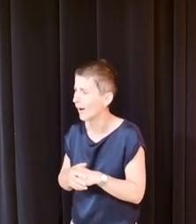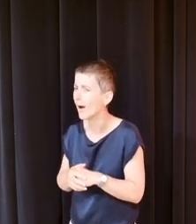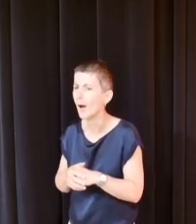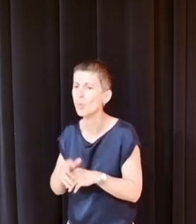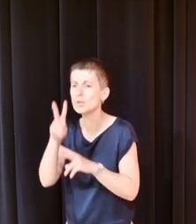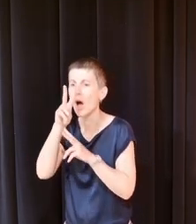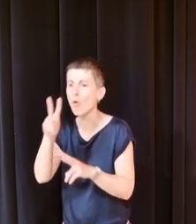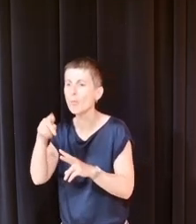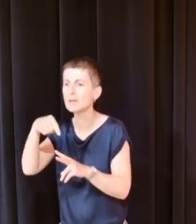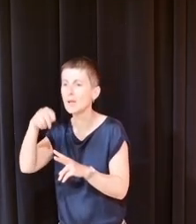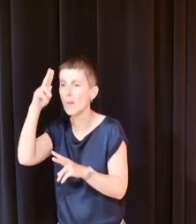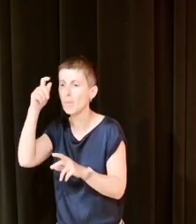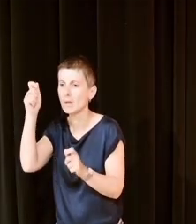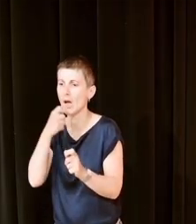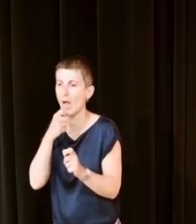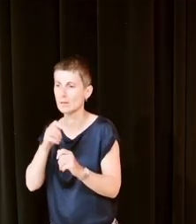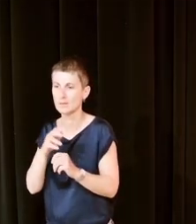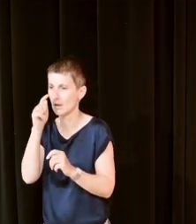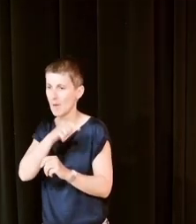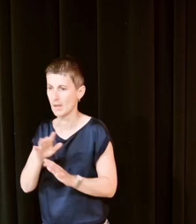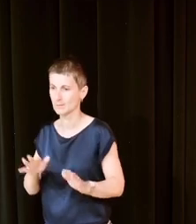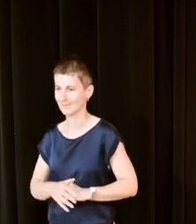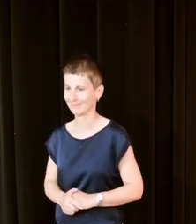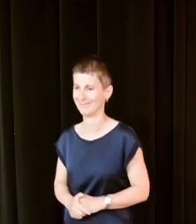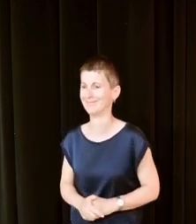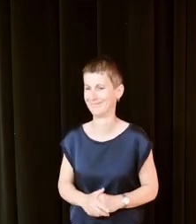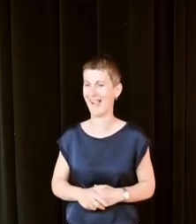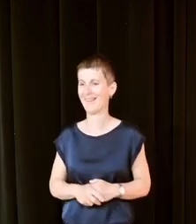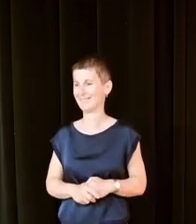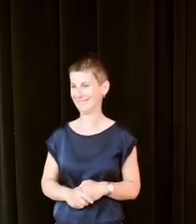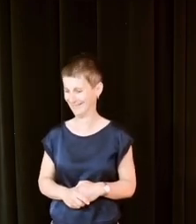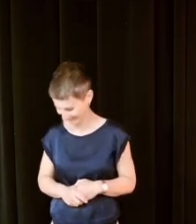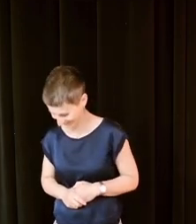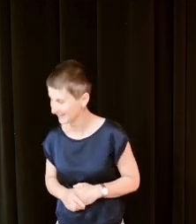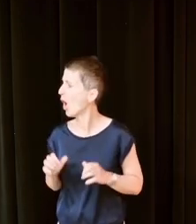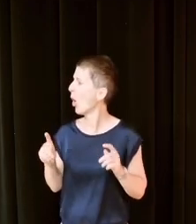Ich muss aufs Mittagessen achten. Gut, und auf... Okay, gut, also habe noch ein bisschen.